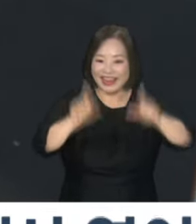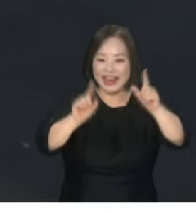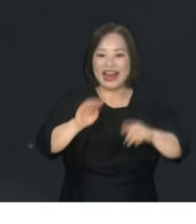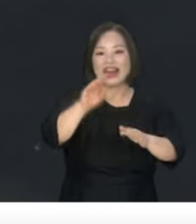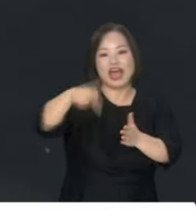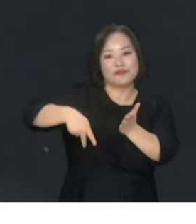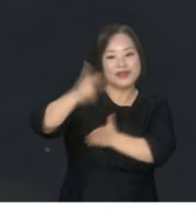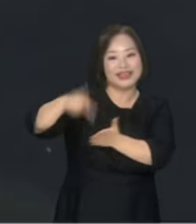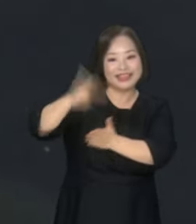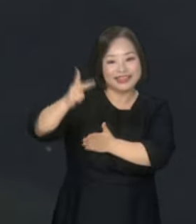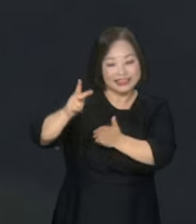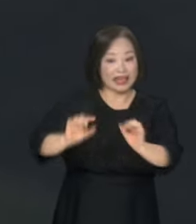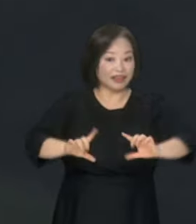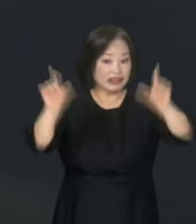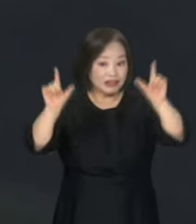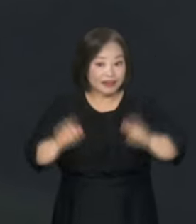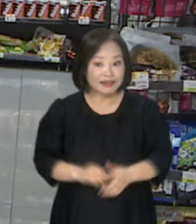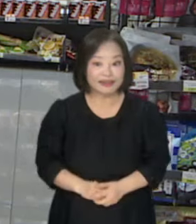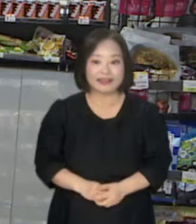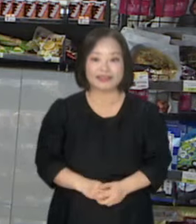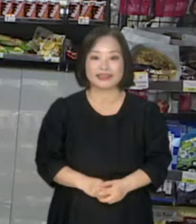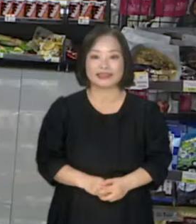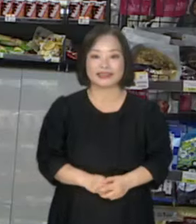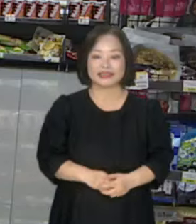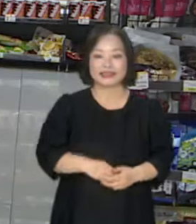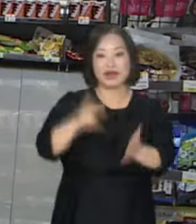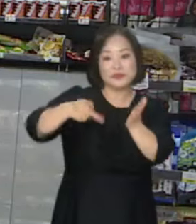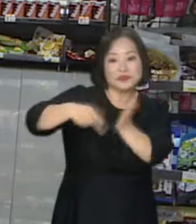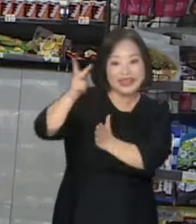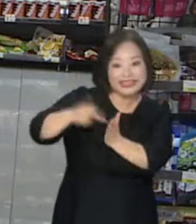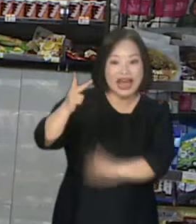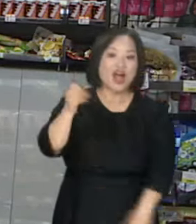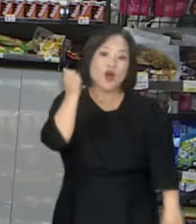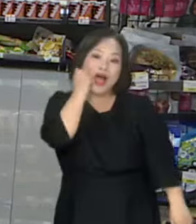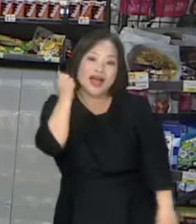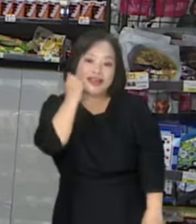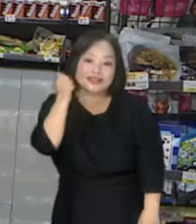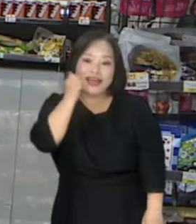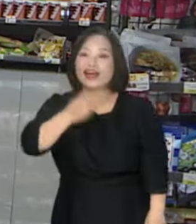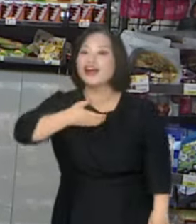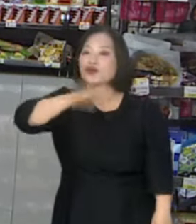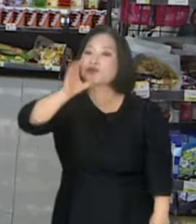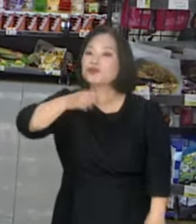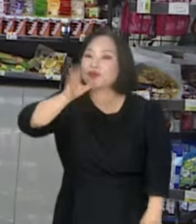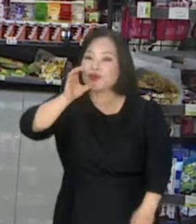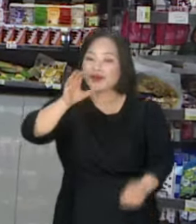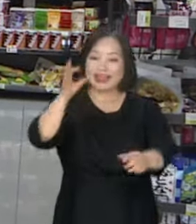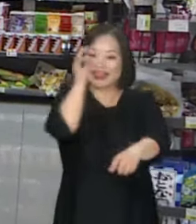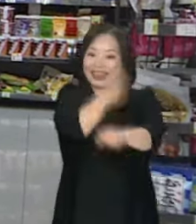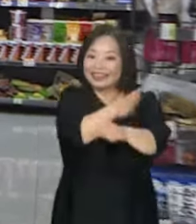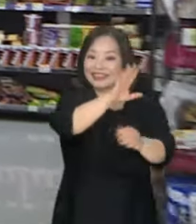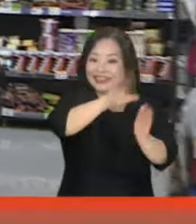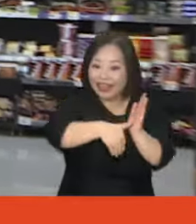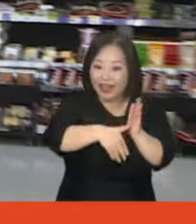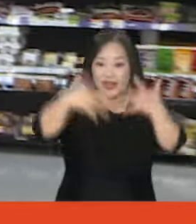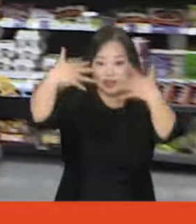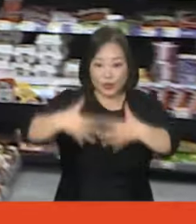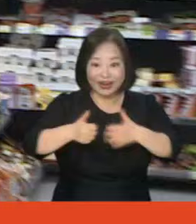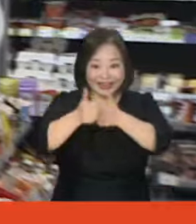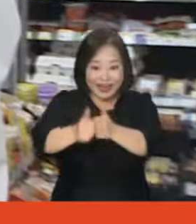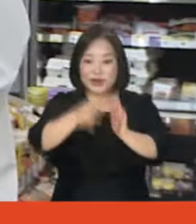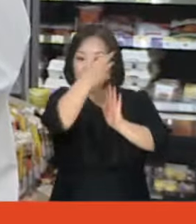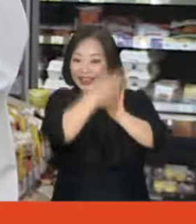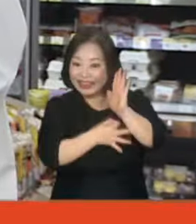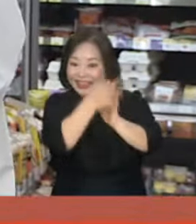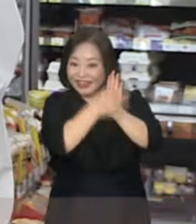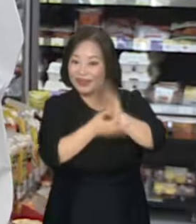데이를 맞아 기획된 이벤트입니다. 피자나 피자 과자, 탄산음료 등 피자 관련 제품을 구매하면 조건에 따라